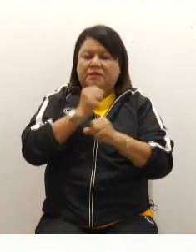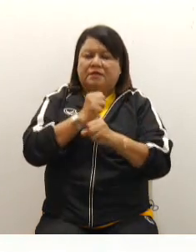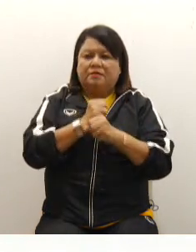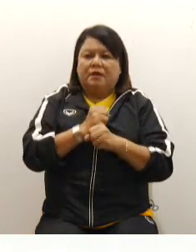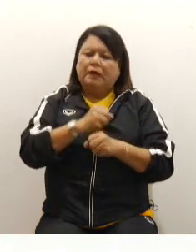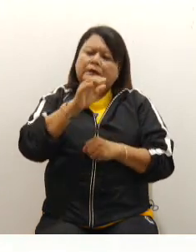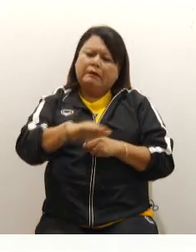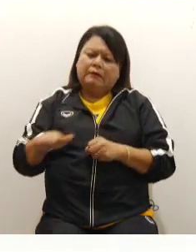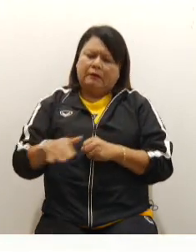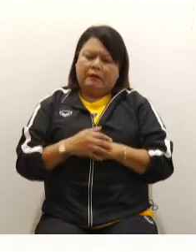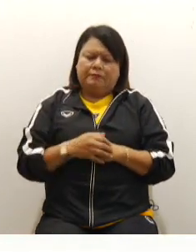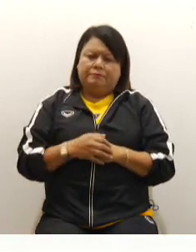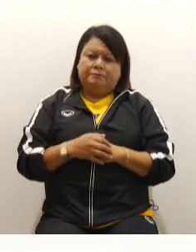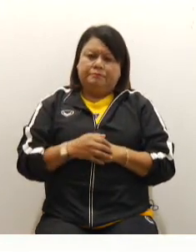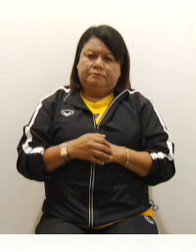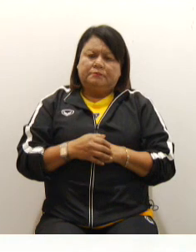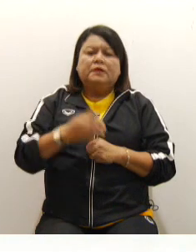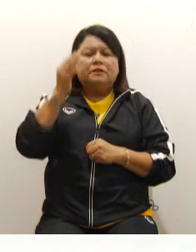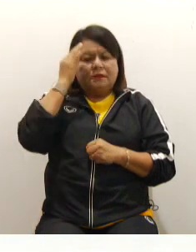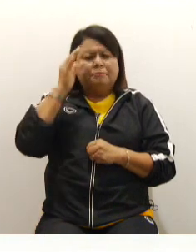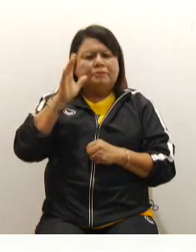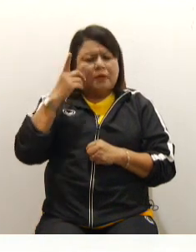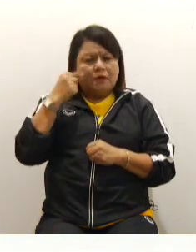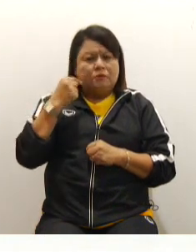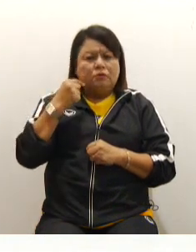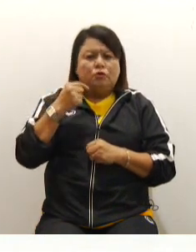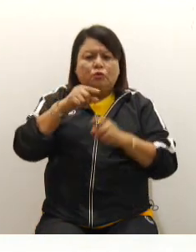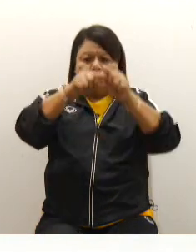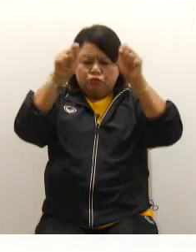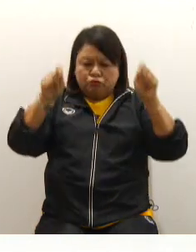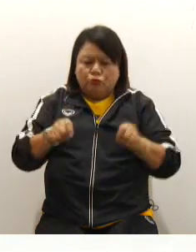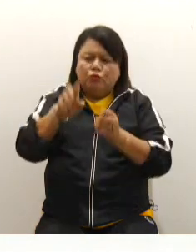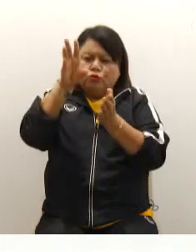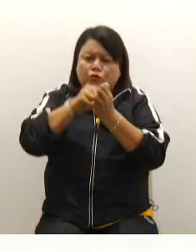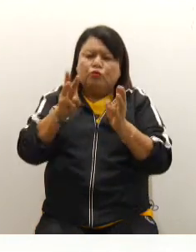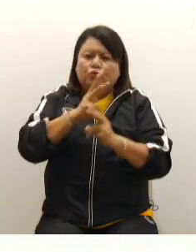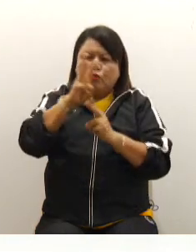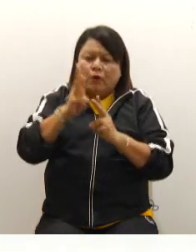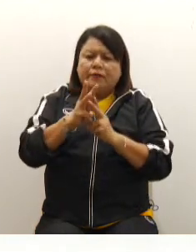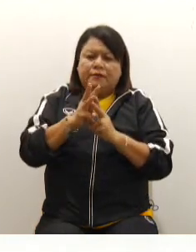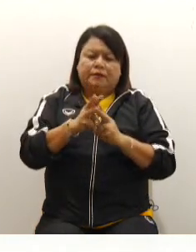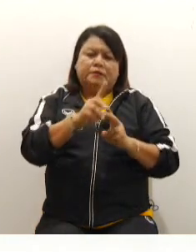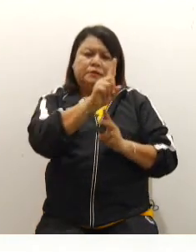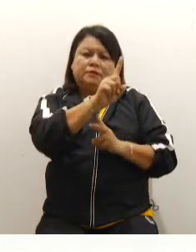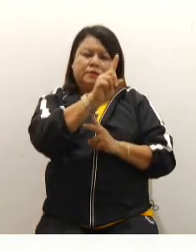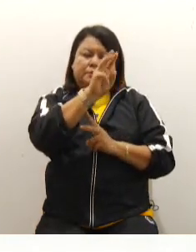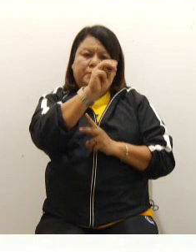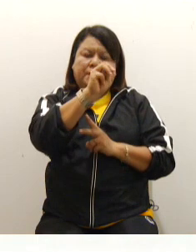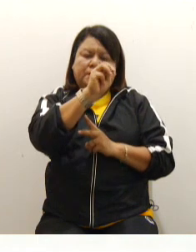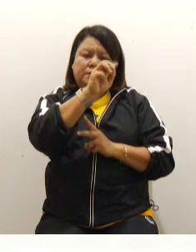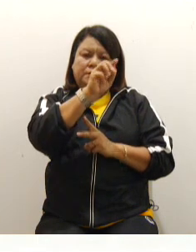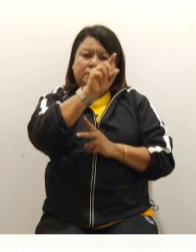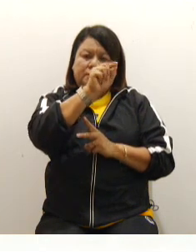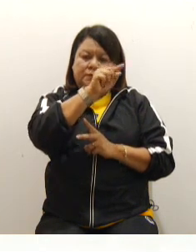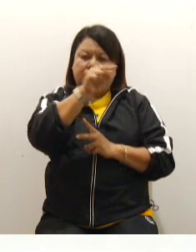เด็กๆล่ะว่าเป็นยังไงบ้างทราบไหมคะว่าตู้ดูดควันเนี่ยถ้าตู้ดูดควันเมตร20ถึงเมตร50เนี่ย